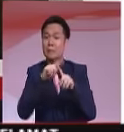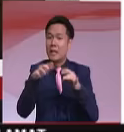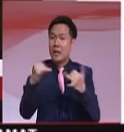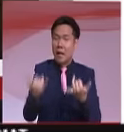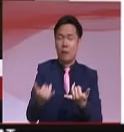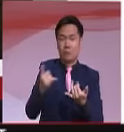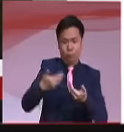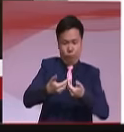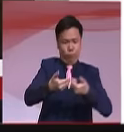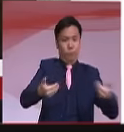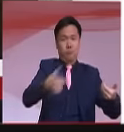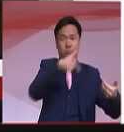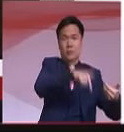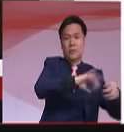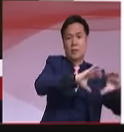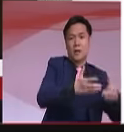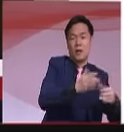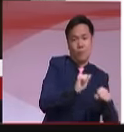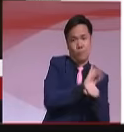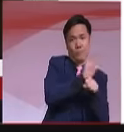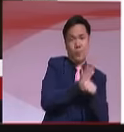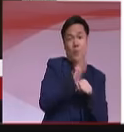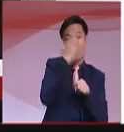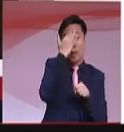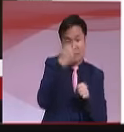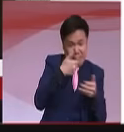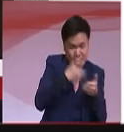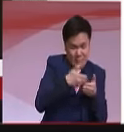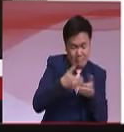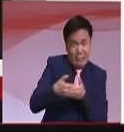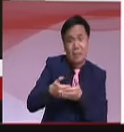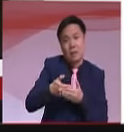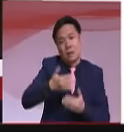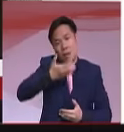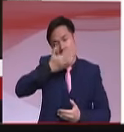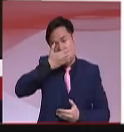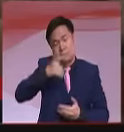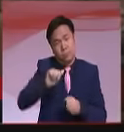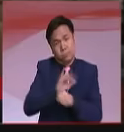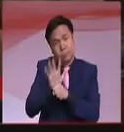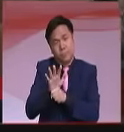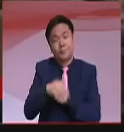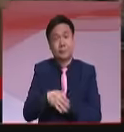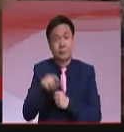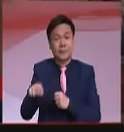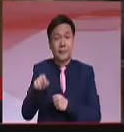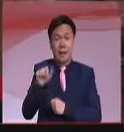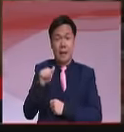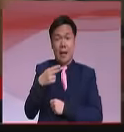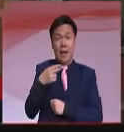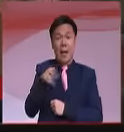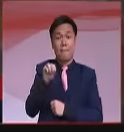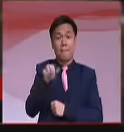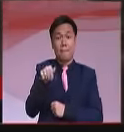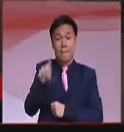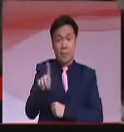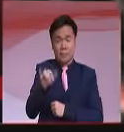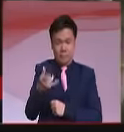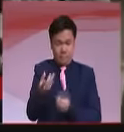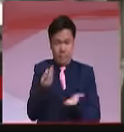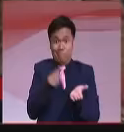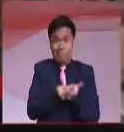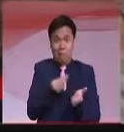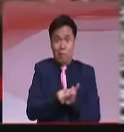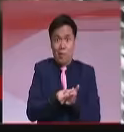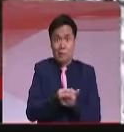krane mempunyai kontak rapat kepada pesakit qobid 19 Datuk Seri Ahmad didakwa melibatkan diri dalam pengubahan uang